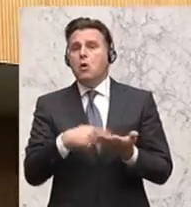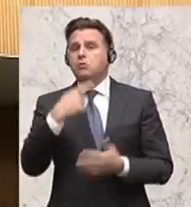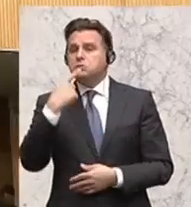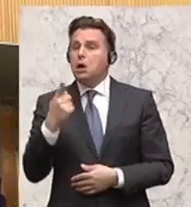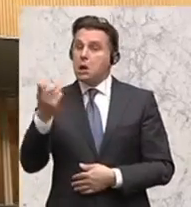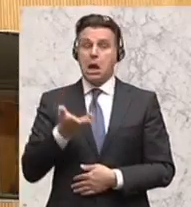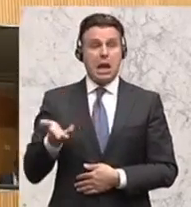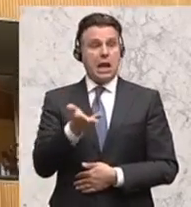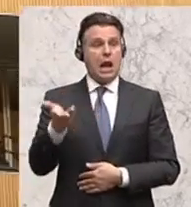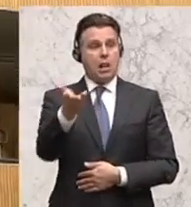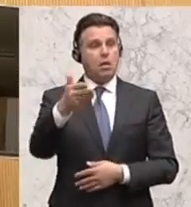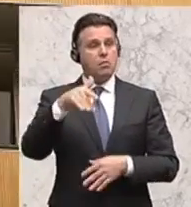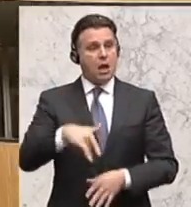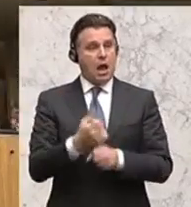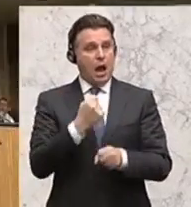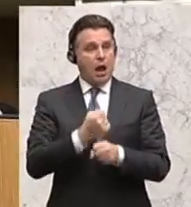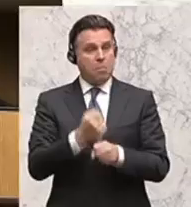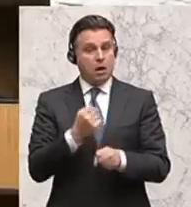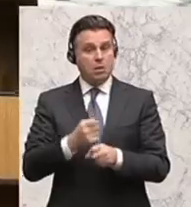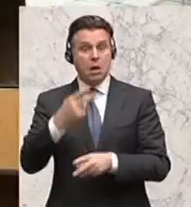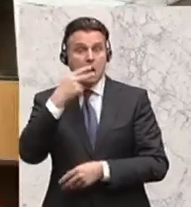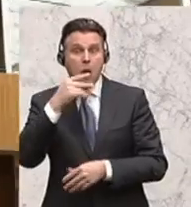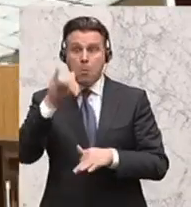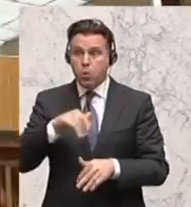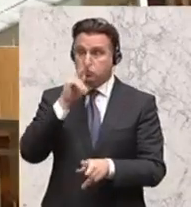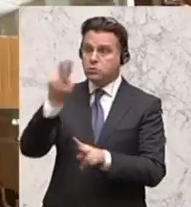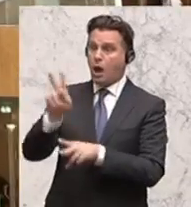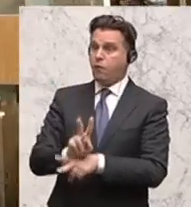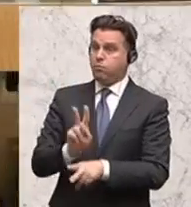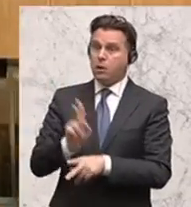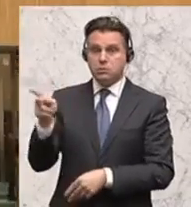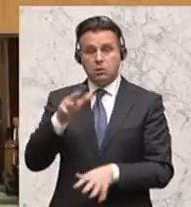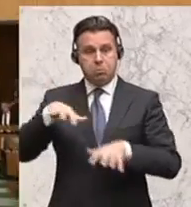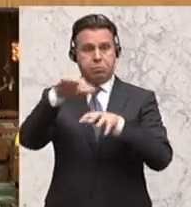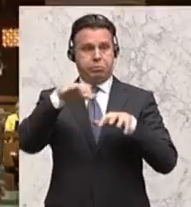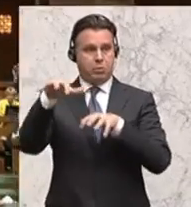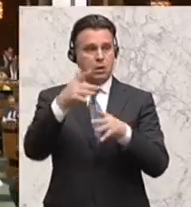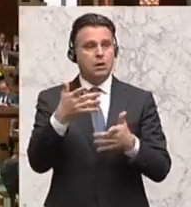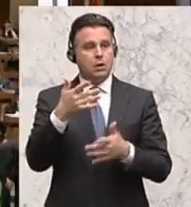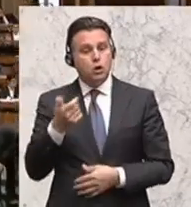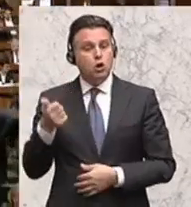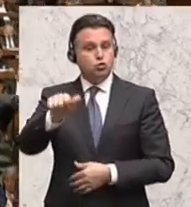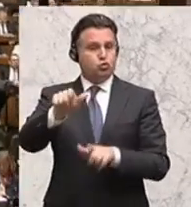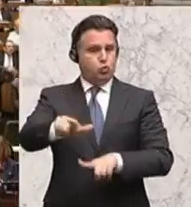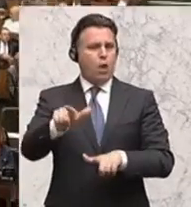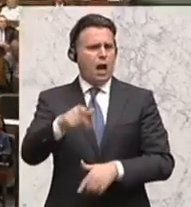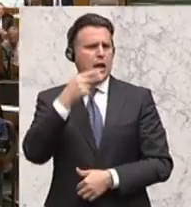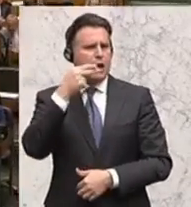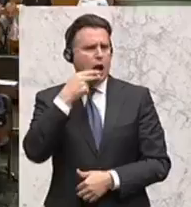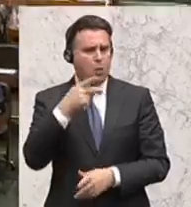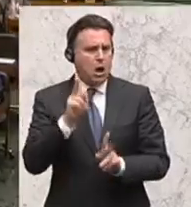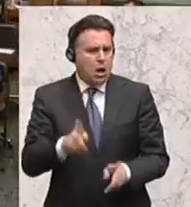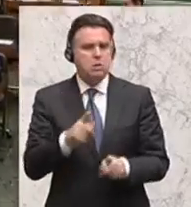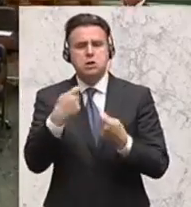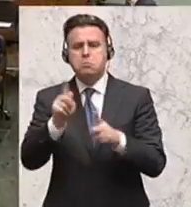die Kellner, die dann in Lokalen arbeiten, wo geraucht wird, die müssen wir auch berücksichtigen, ja, dann machen wir dort eine Raucherzulage, wie es in anderen Berufen der Fall